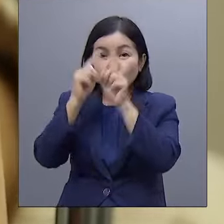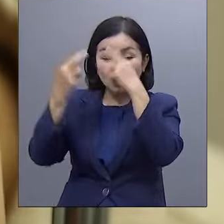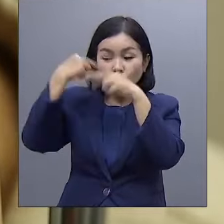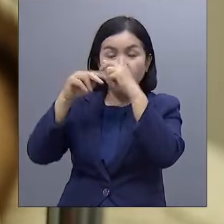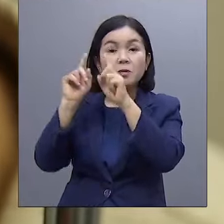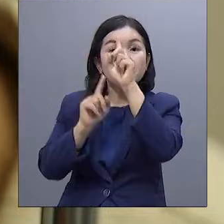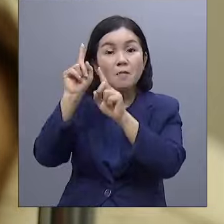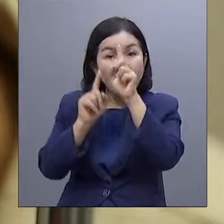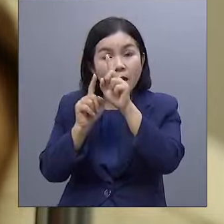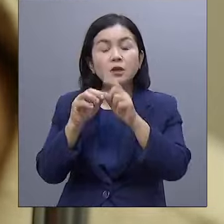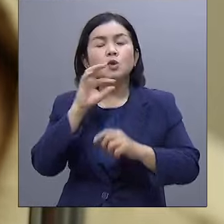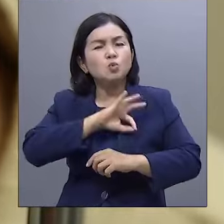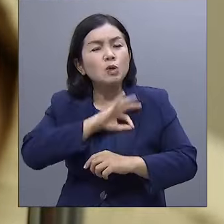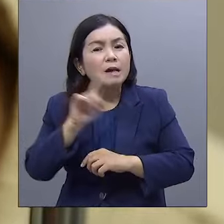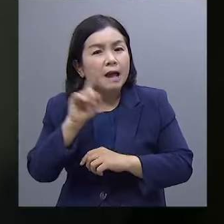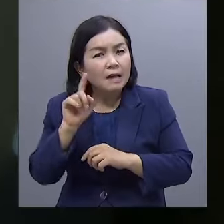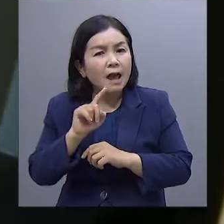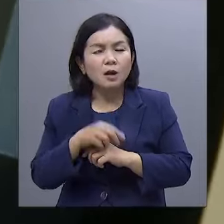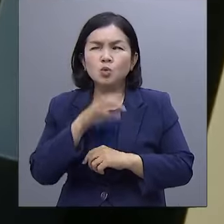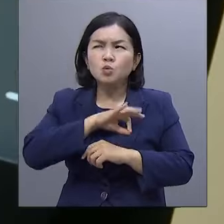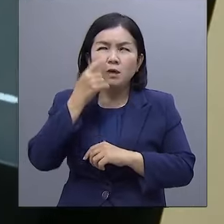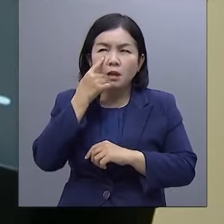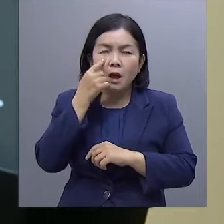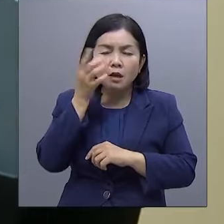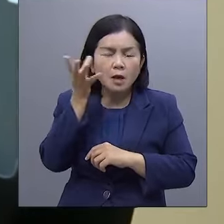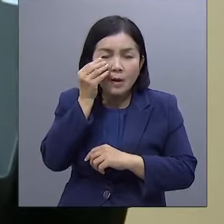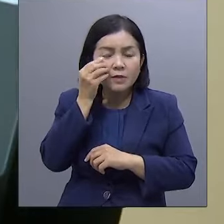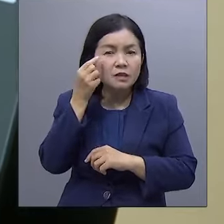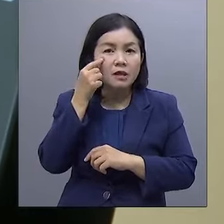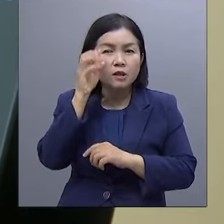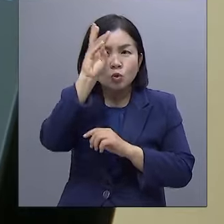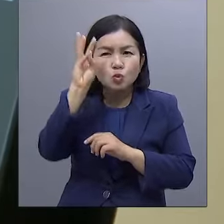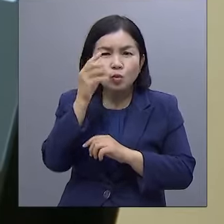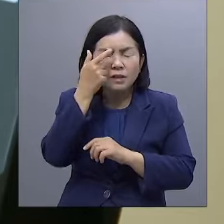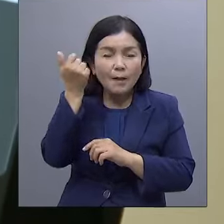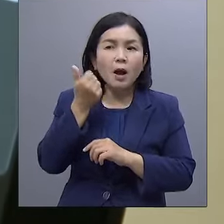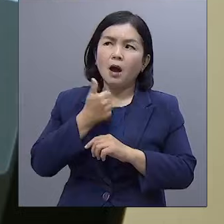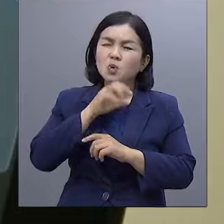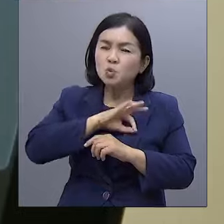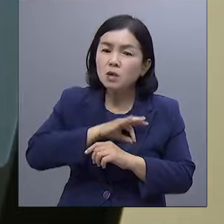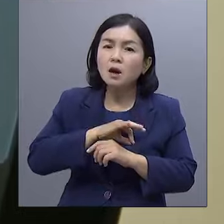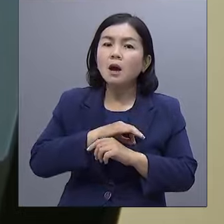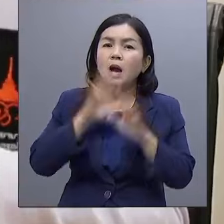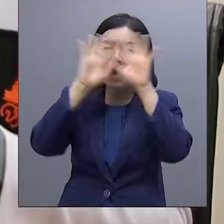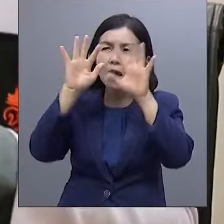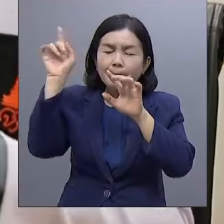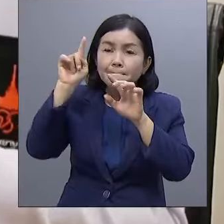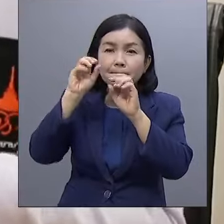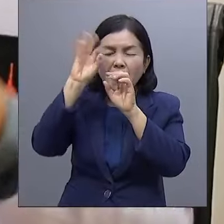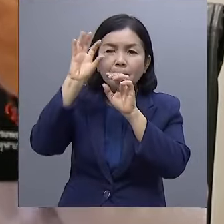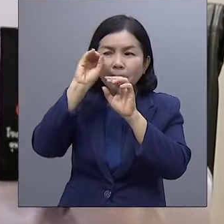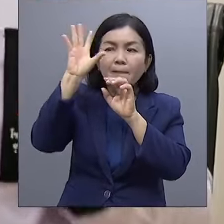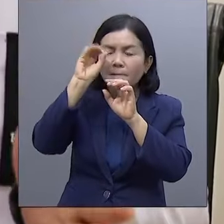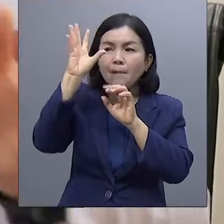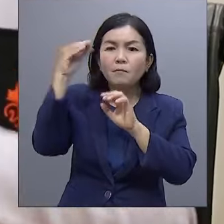ครับมีอาการเนี่ยเช่นจุดดำลอยไปมาเนี่ยเราก็ถ้าสมมติว่ามันอยู่ดีมันมีมากขึ้นผิดสังเกตมีฟ้าแลบถ้าอยู่ดีมันบ่อยขึ้นถี่